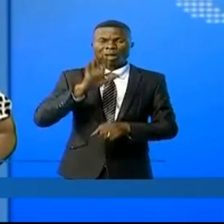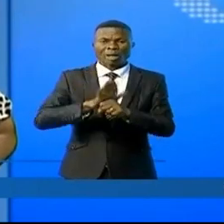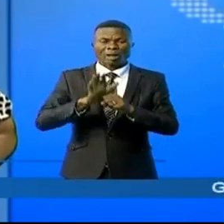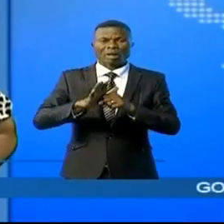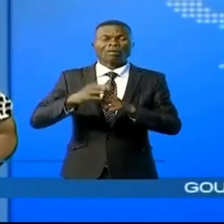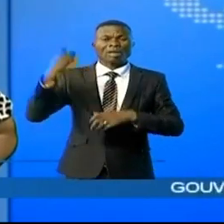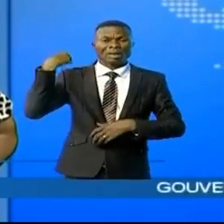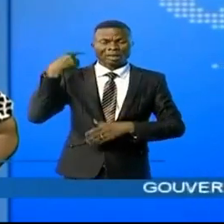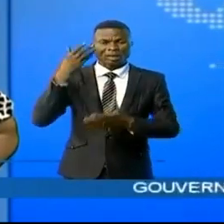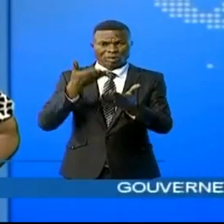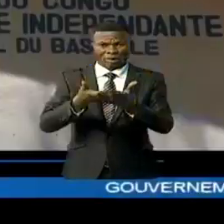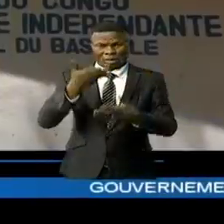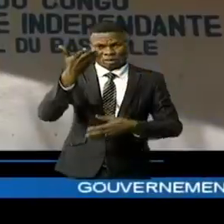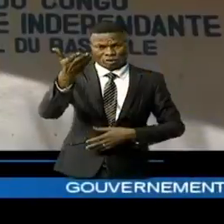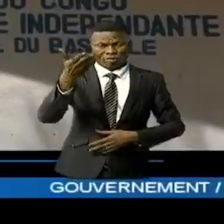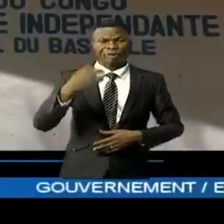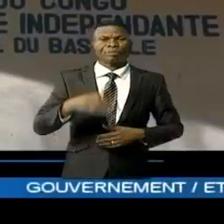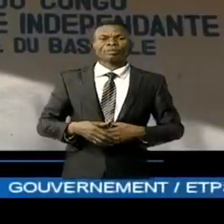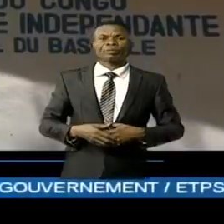de cette province.